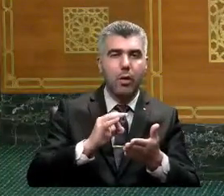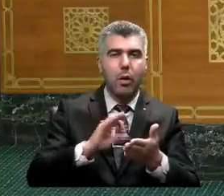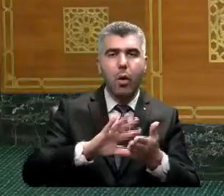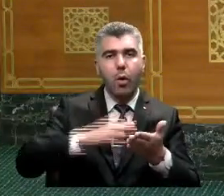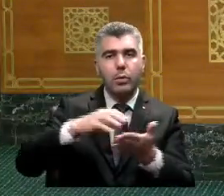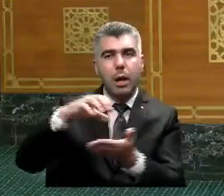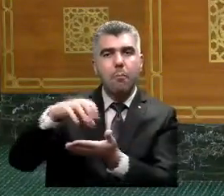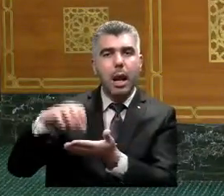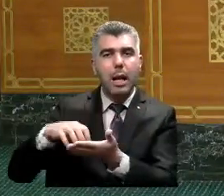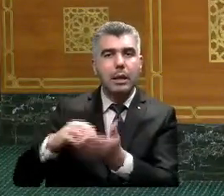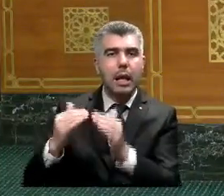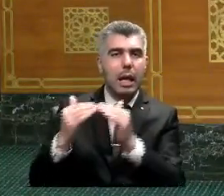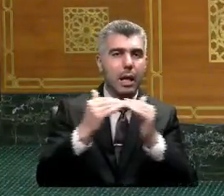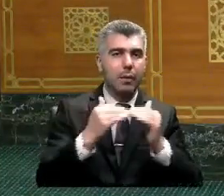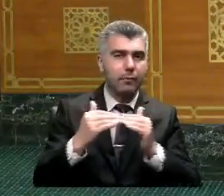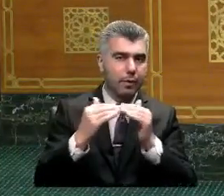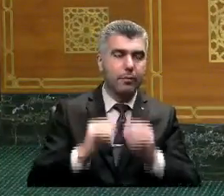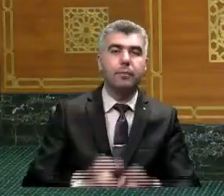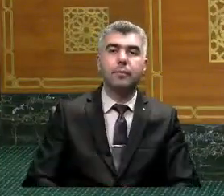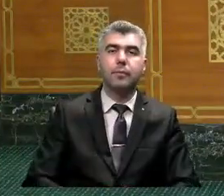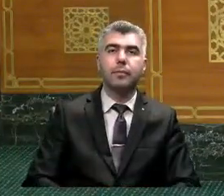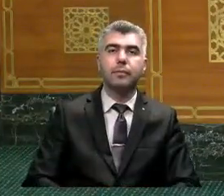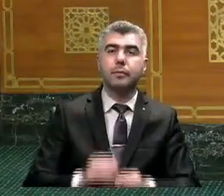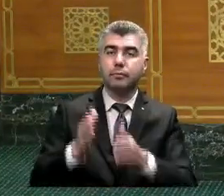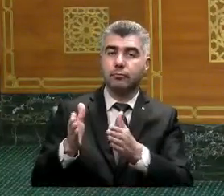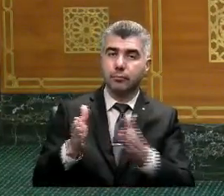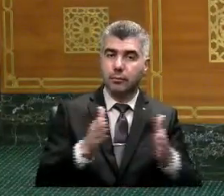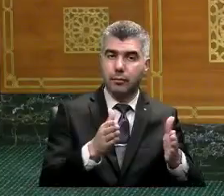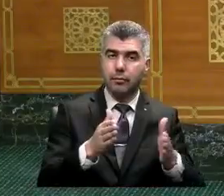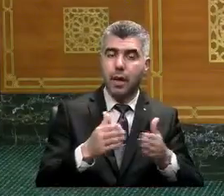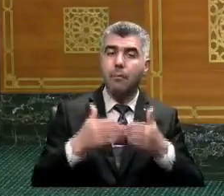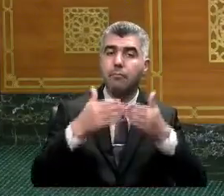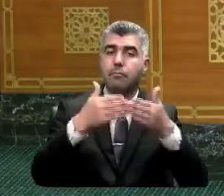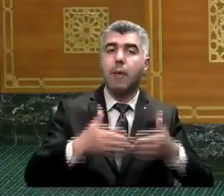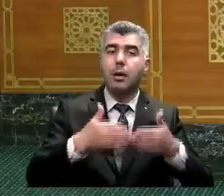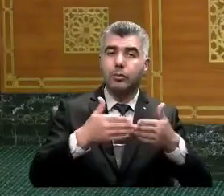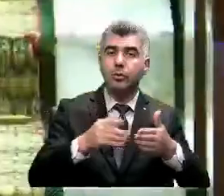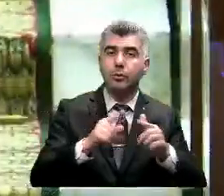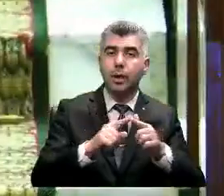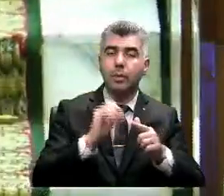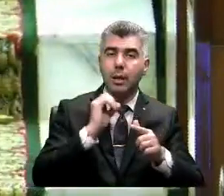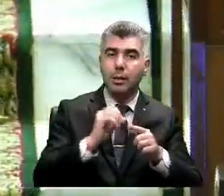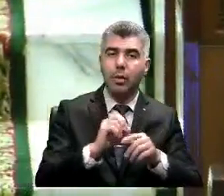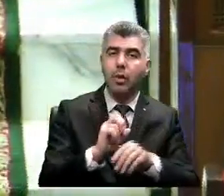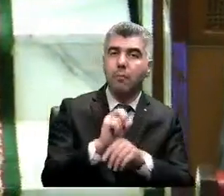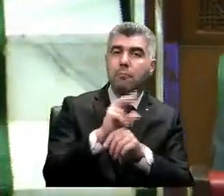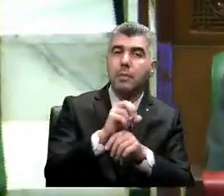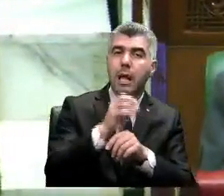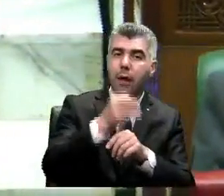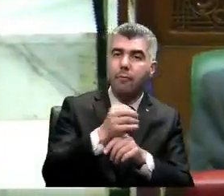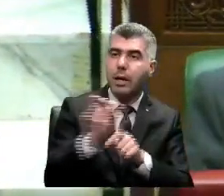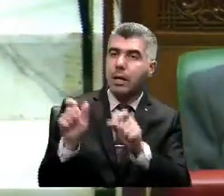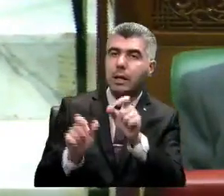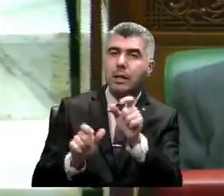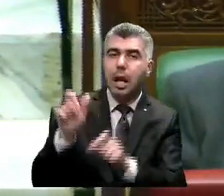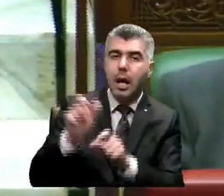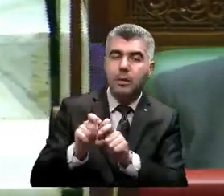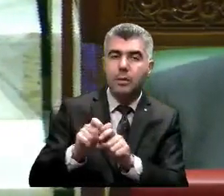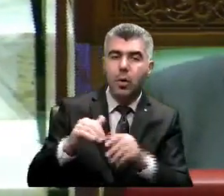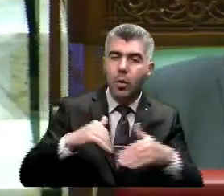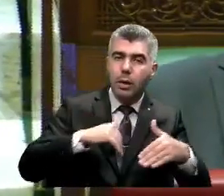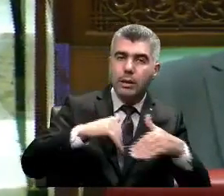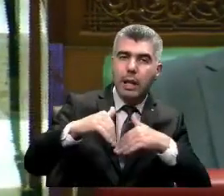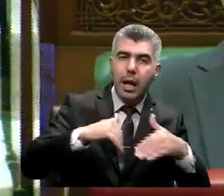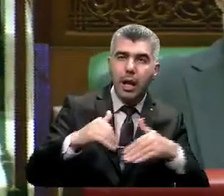كل منطقة. أما فيما يتعلق بالنقل البحري بالعبارات والذي يخص نقل المسافرين والنقل الطرقي